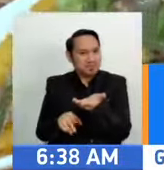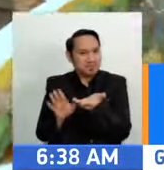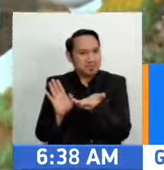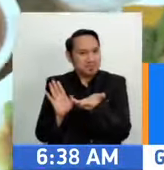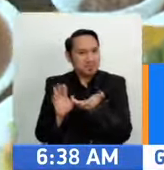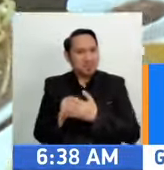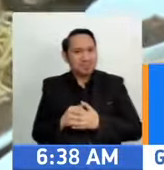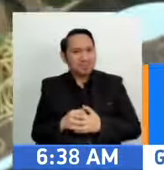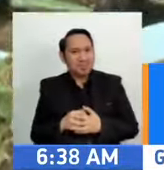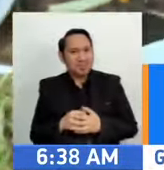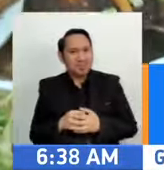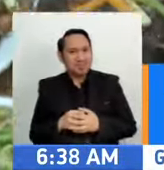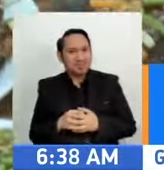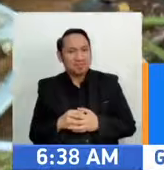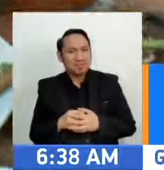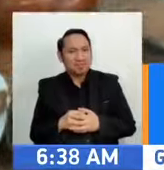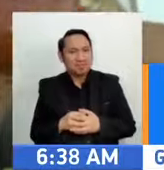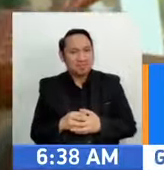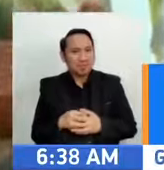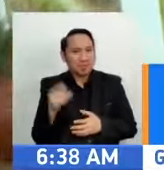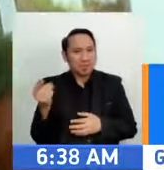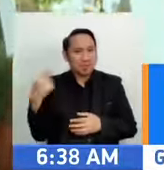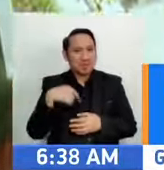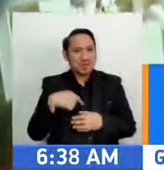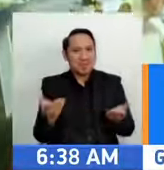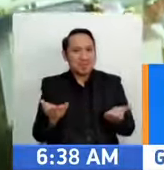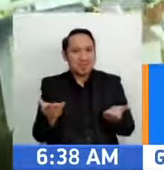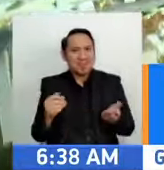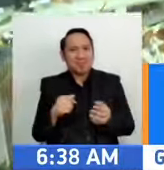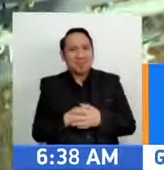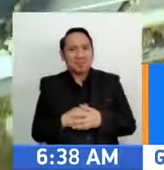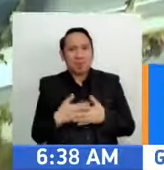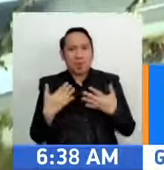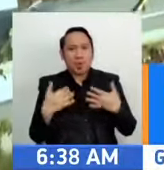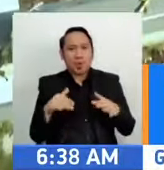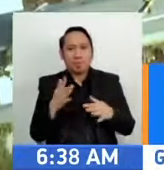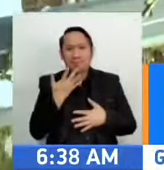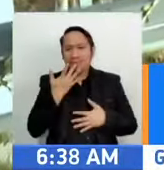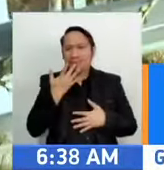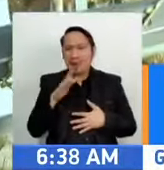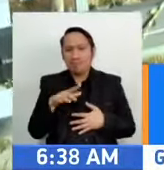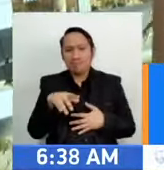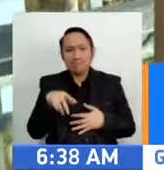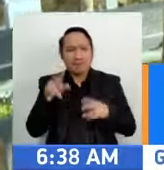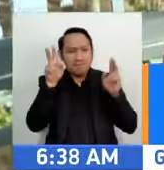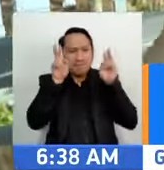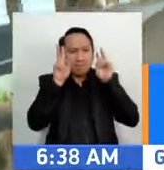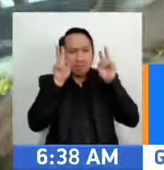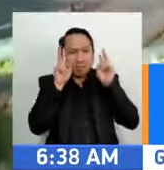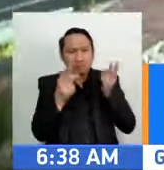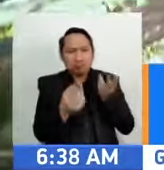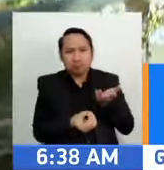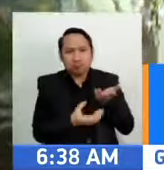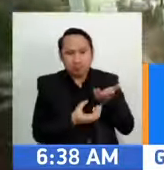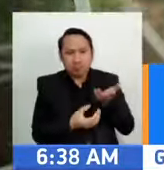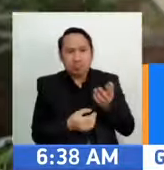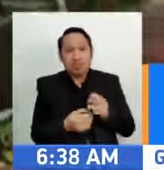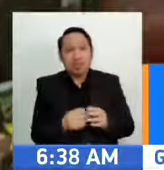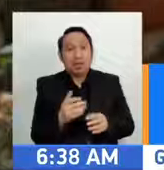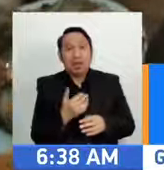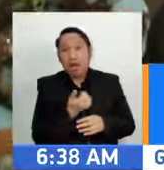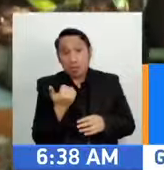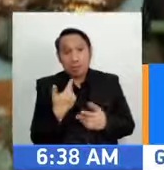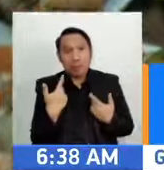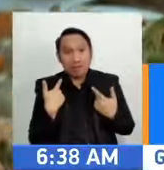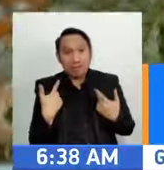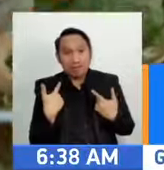dyan. Nag-teleport. Bukod dito sa ating pak na pinakbet. Maraming din silang ino-offer. Yan kagaya yung isa sa mga